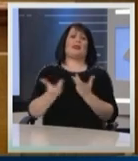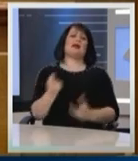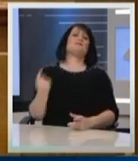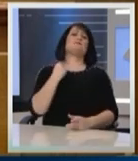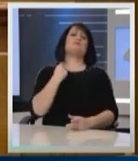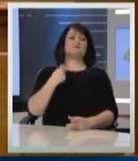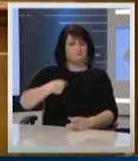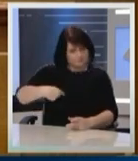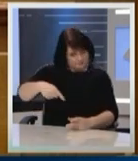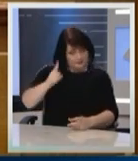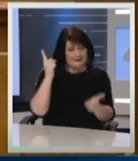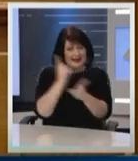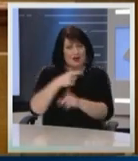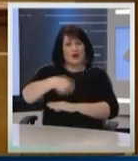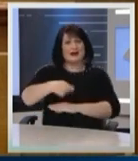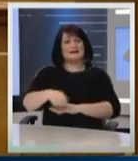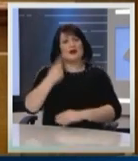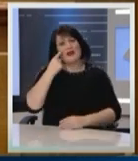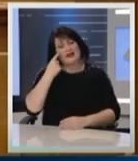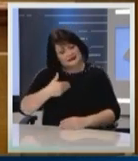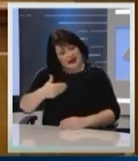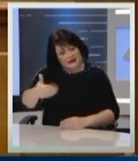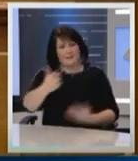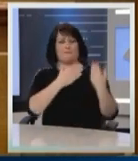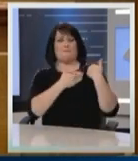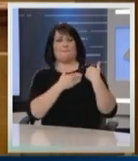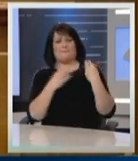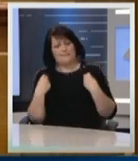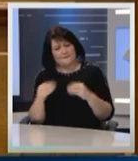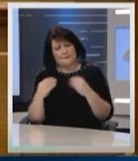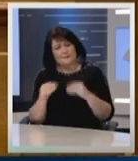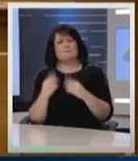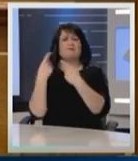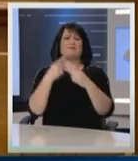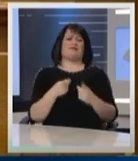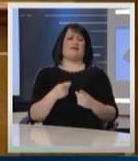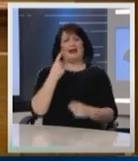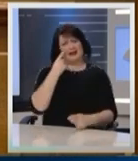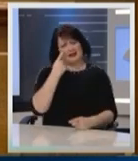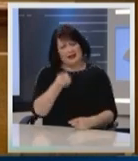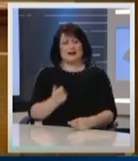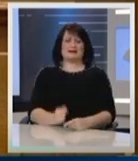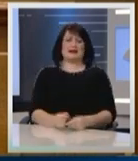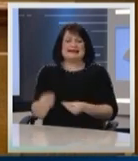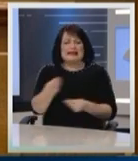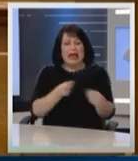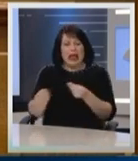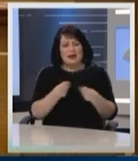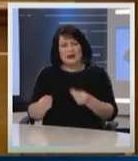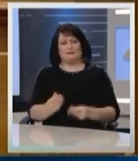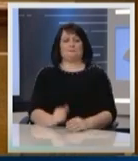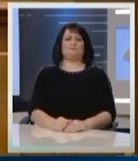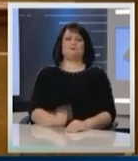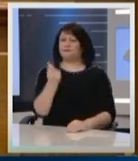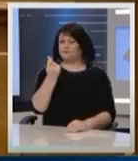ειδικό δικαστήριο. Όσοι αναθέτουν έργα, όσοι πολλούν υλικό, γενικώς όσοι συναλλάσσονται